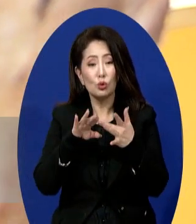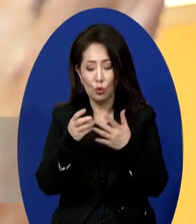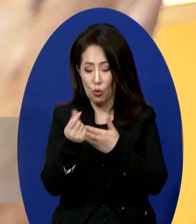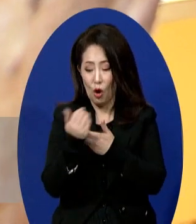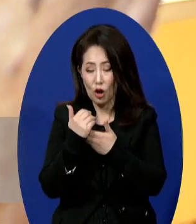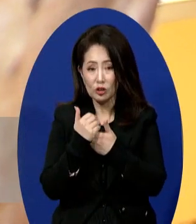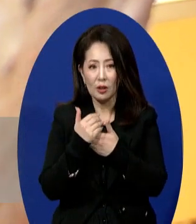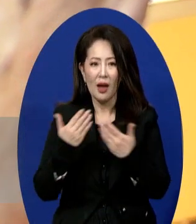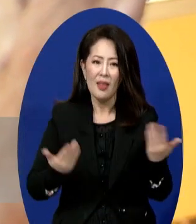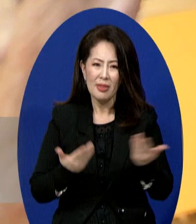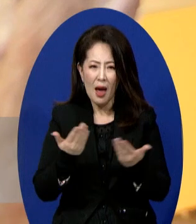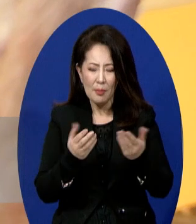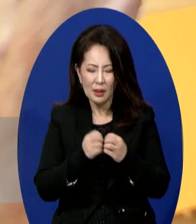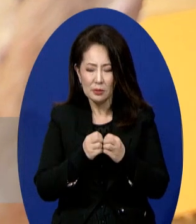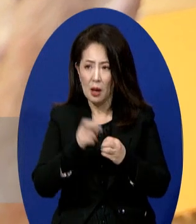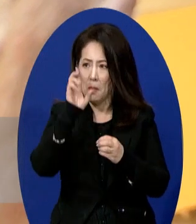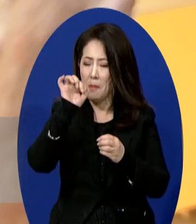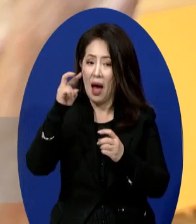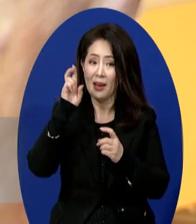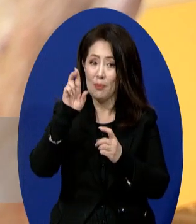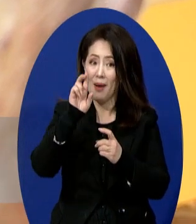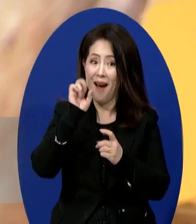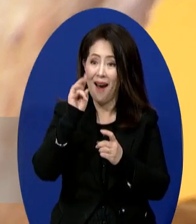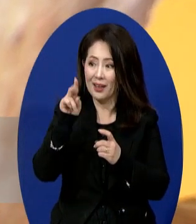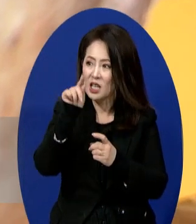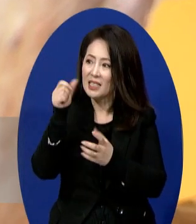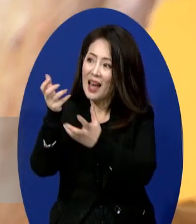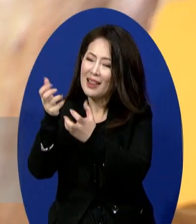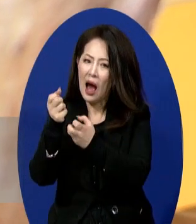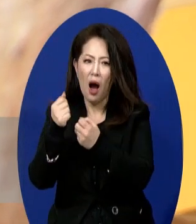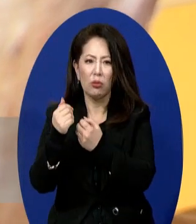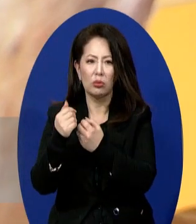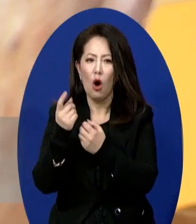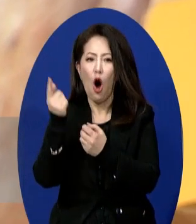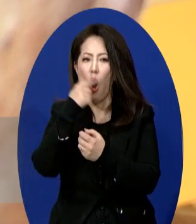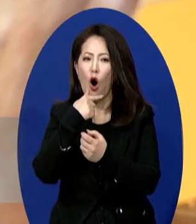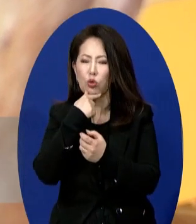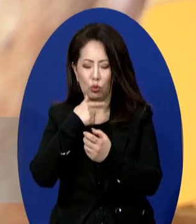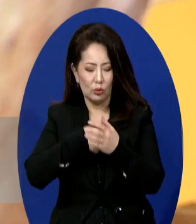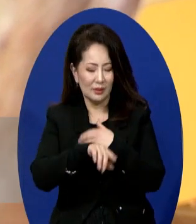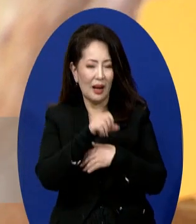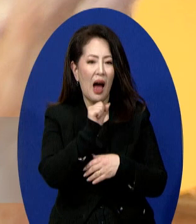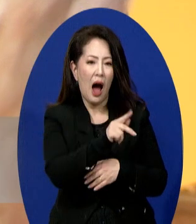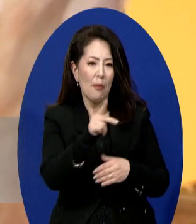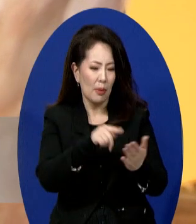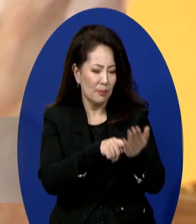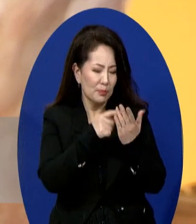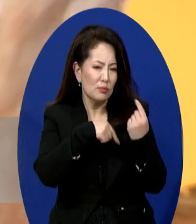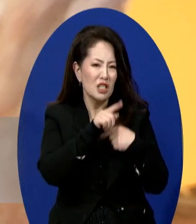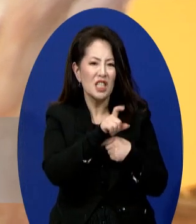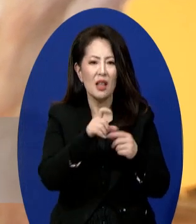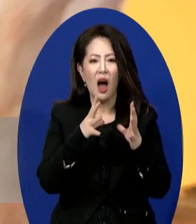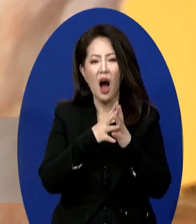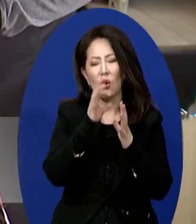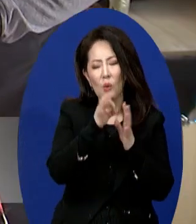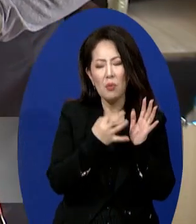хүмүүс бол банкны шаардлага хангадаггүй шүү. 8-10% хүртэл мөнгө л олдно. Тэгээд одоо энэ нэг аппликейшн мэтлэгш хүмүүдээс л нэг ханц нэг ч очих гэсэн